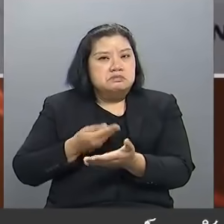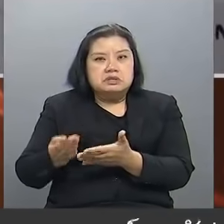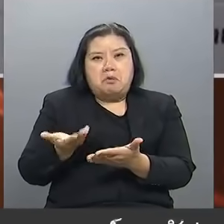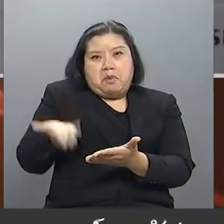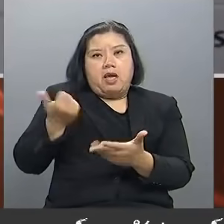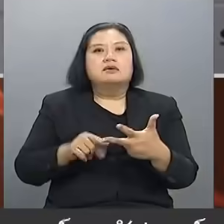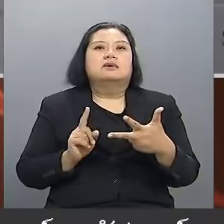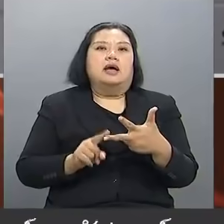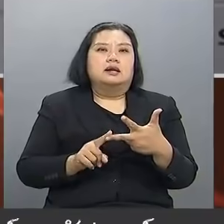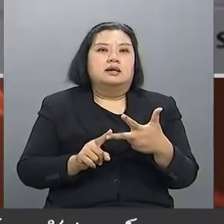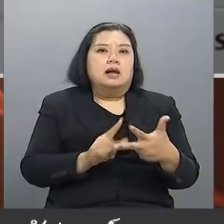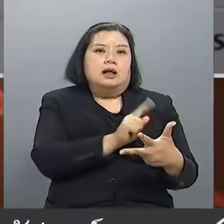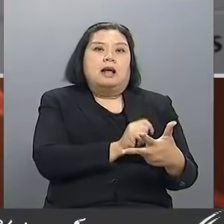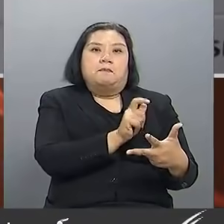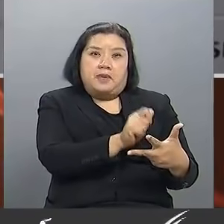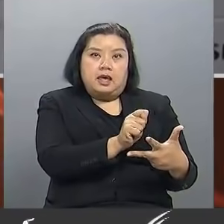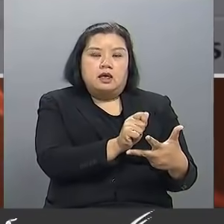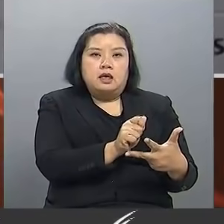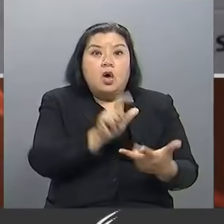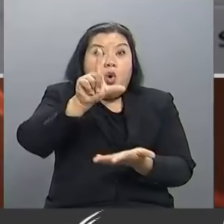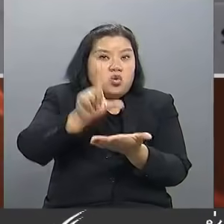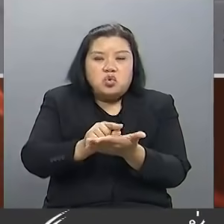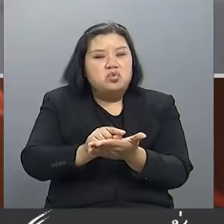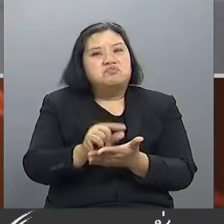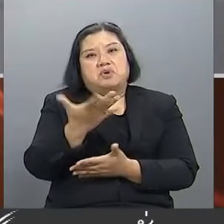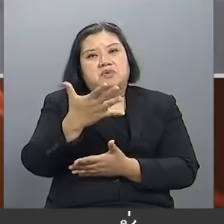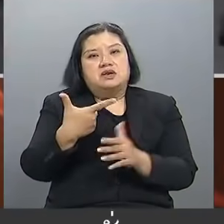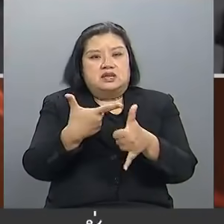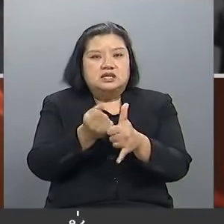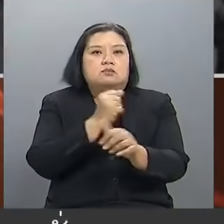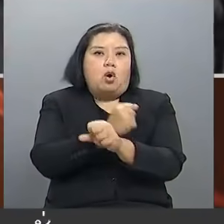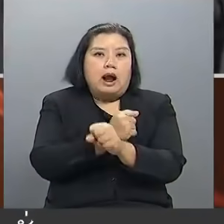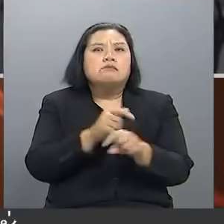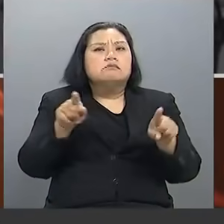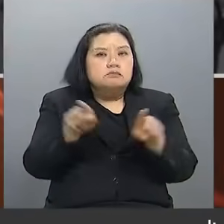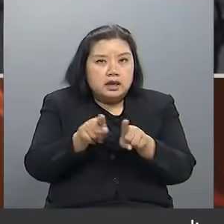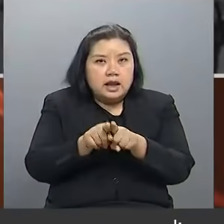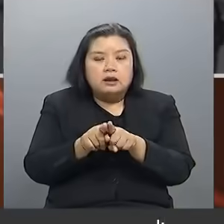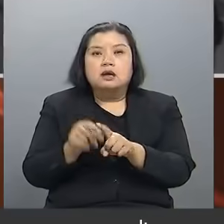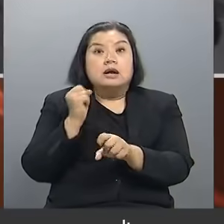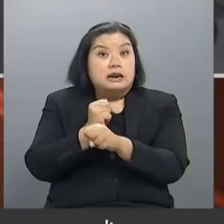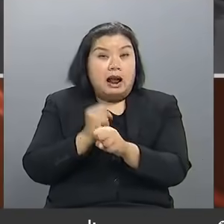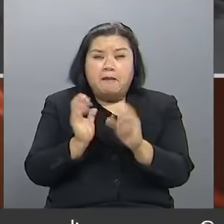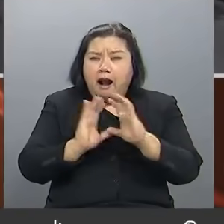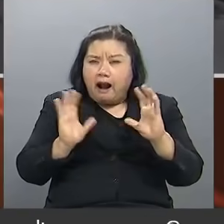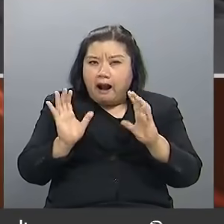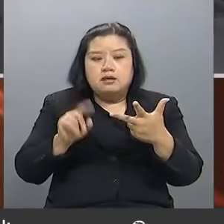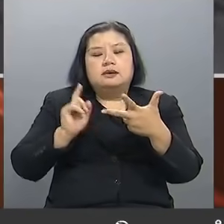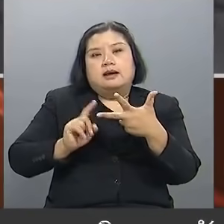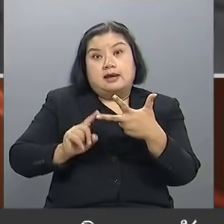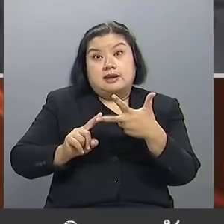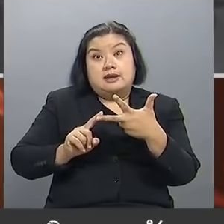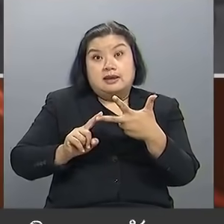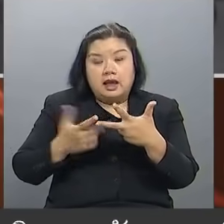อักเสบเอไม่สามารถลดราคาลงให้ถูกลงได้ในทำนองเดียวกันนะคะการผลิตจำนวนมากของวัคซีนคอหวิด 19ชนิด